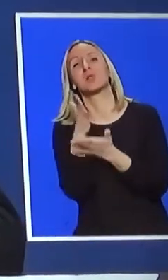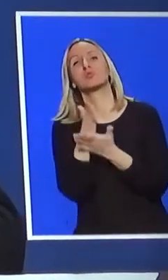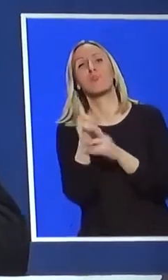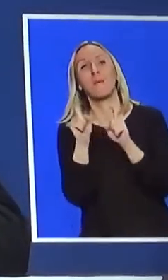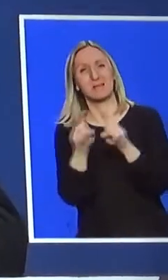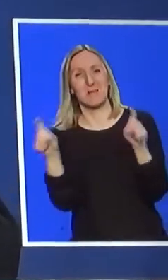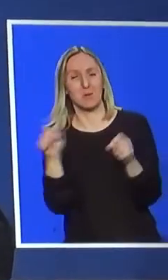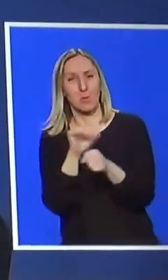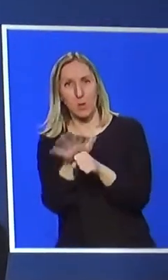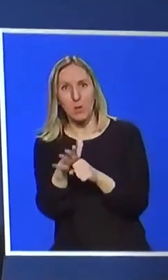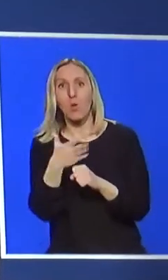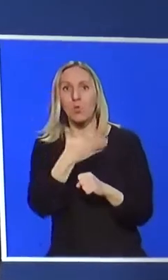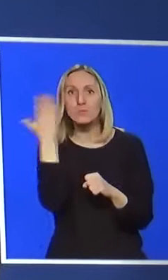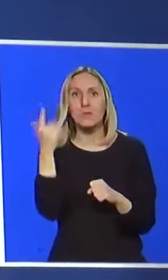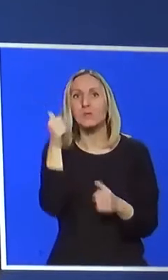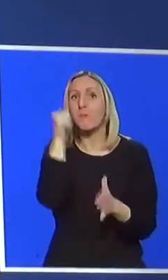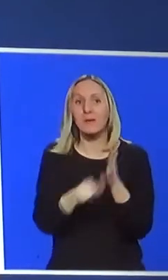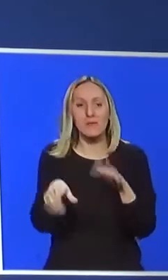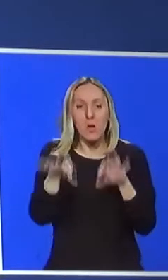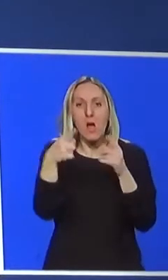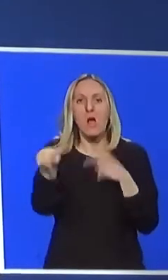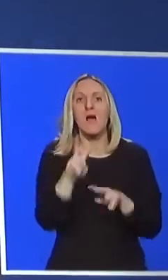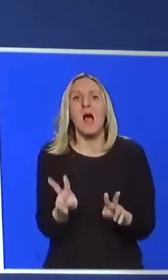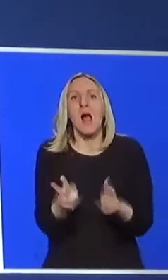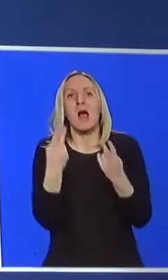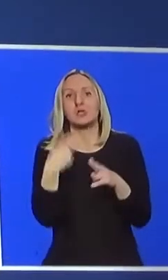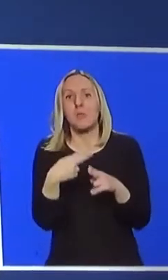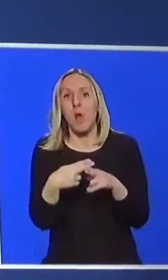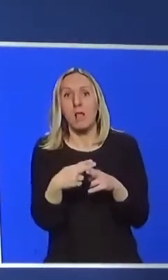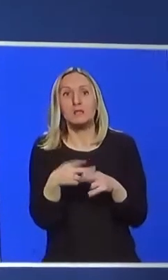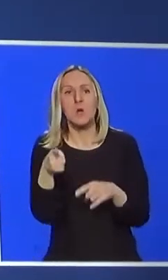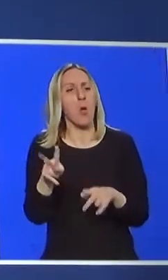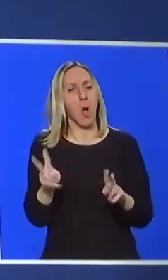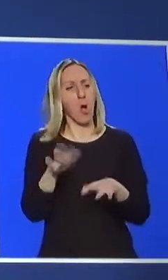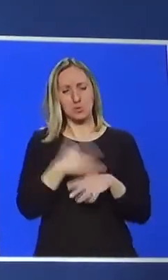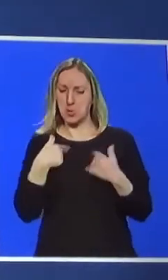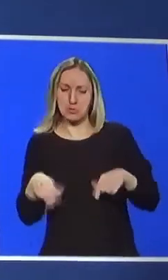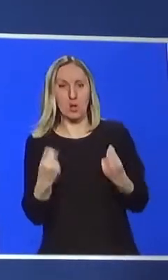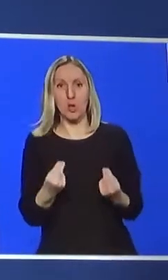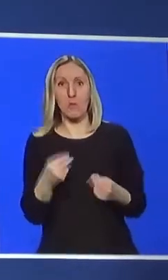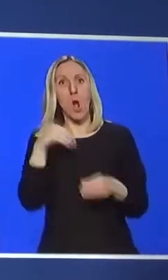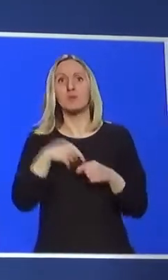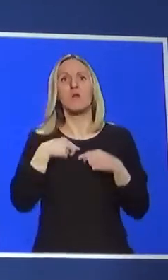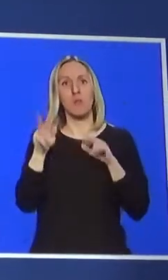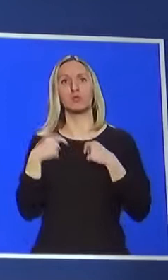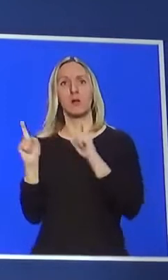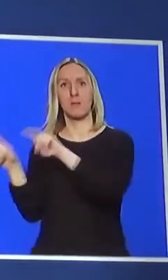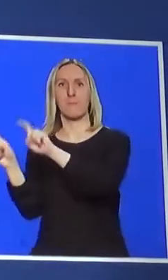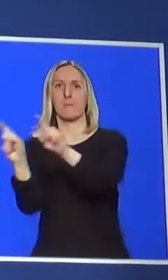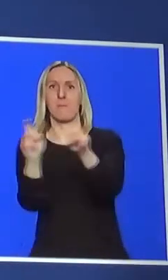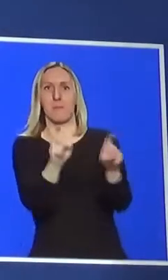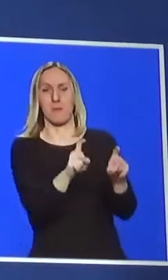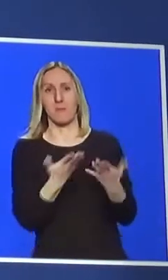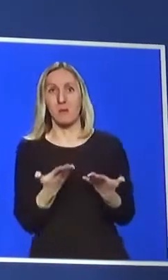taj način da otkrivamo ove lakše obolele koji su prenosioci i da ih što pre izolujemo. To